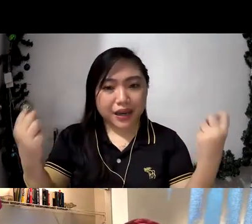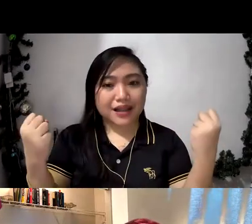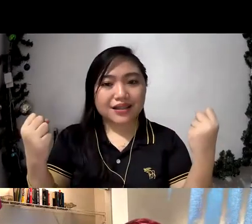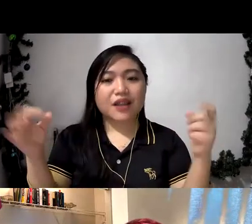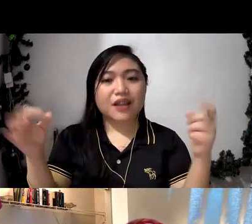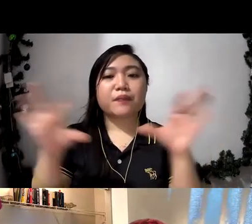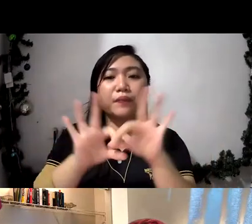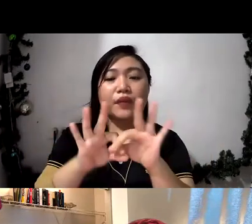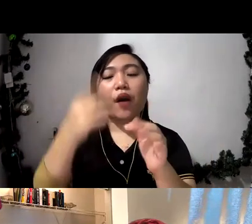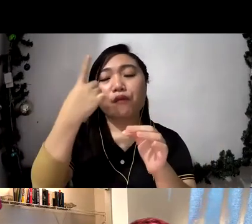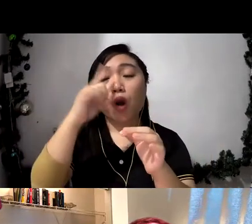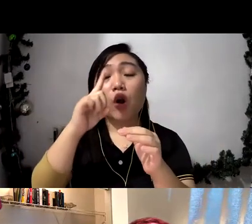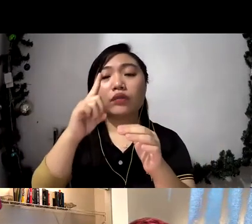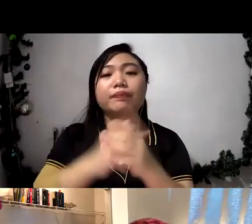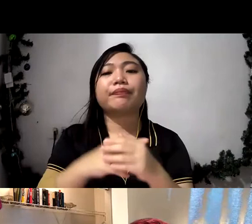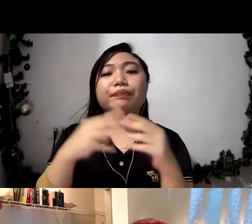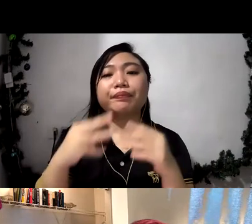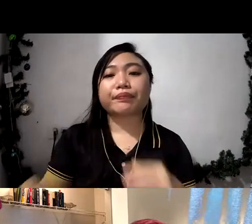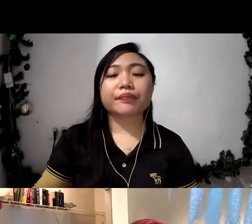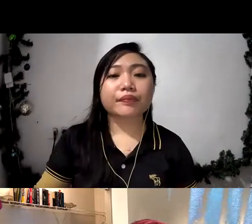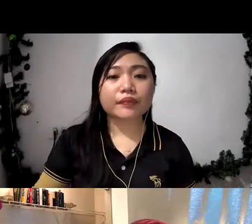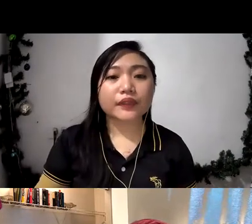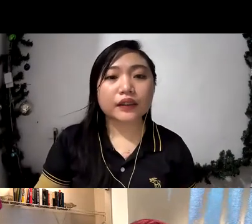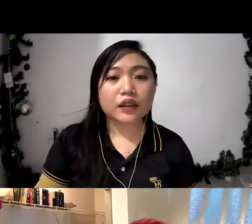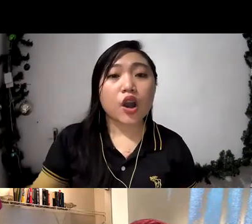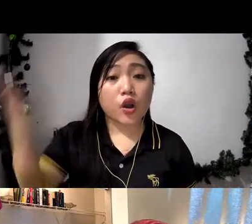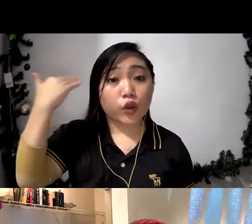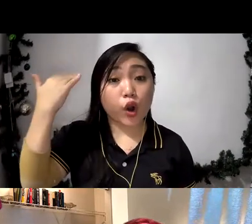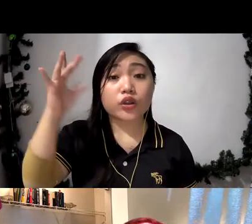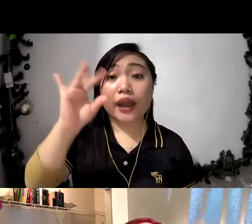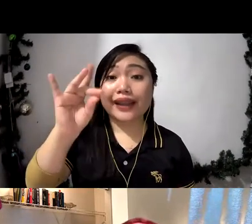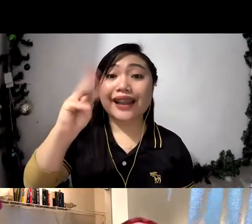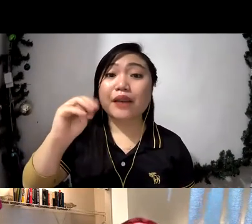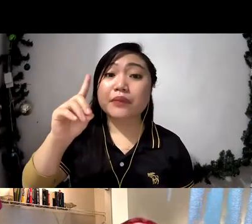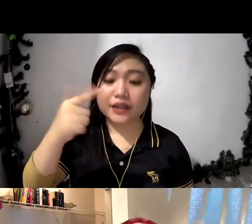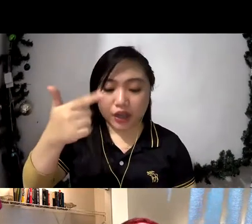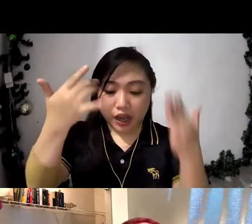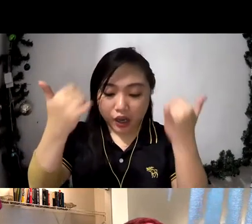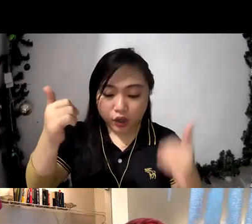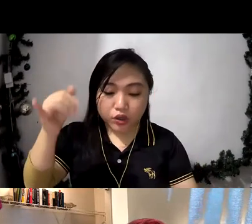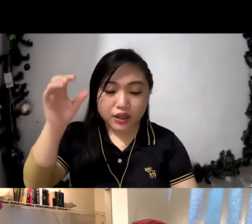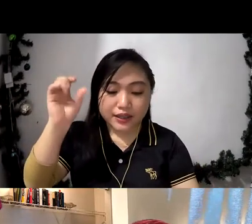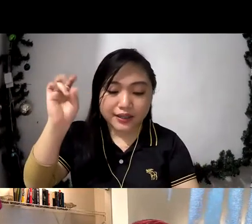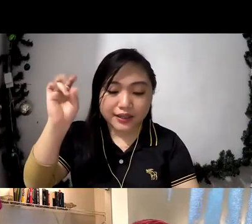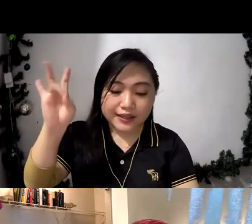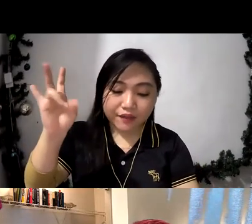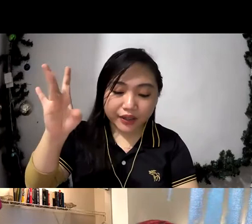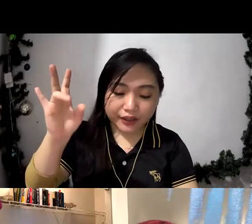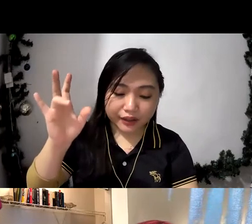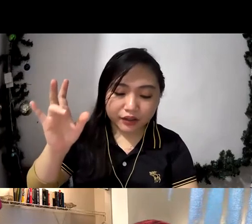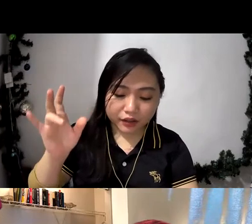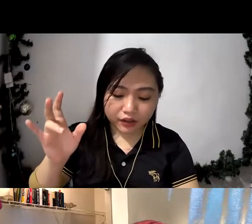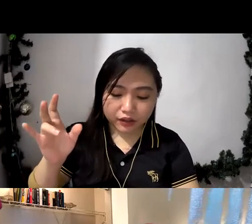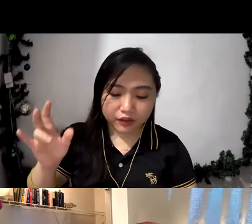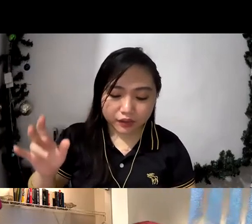din, no. So kung dati-rate 8 sa MDG, ngayon 17, no. So tignan natin, ano, kung tutusin,